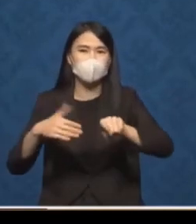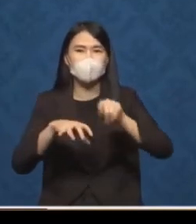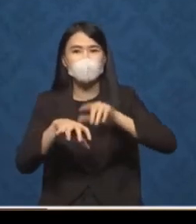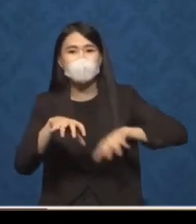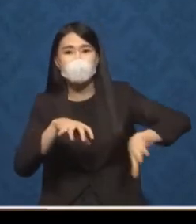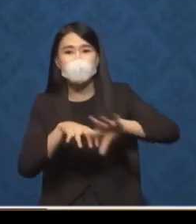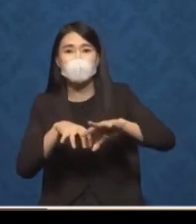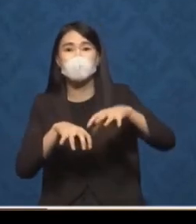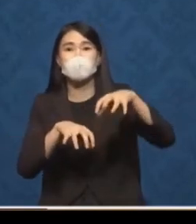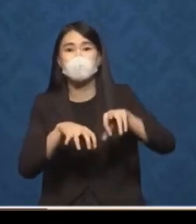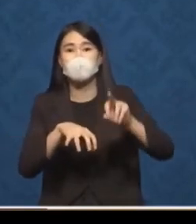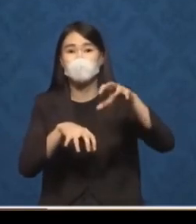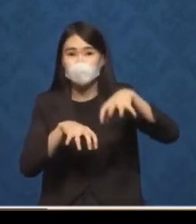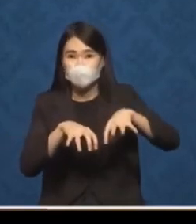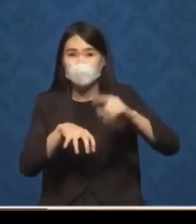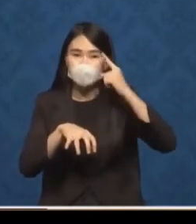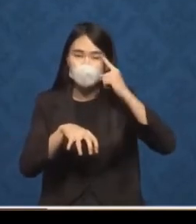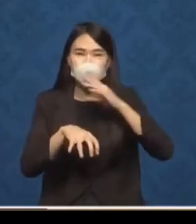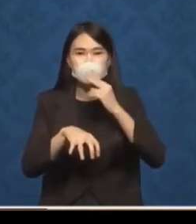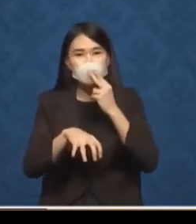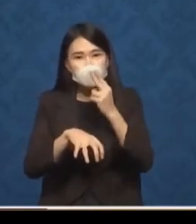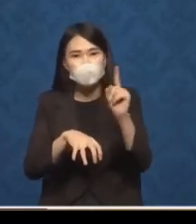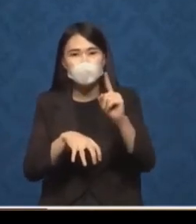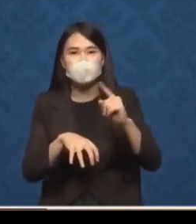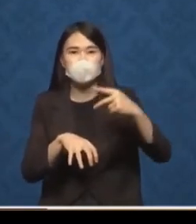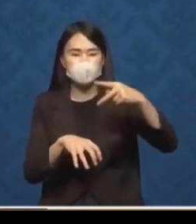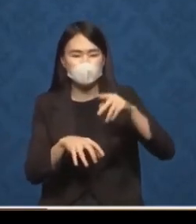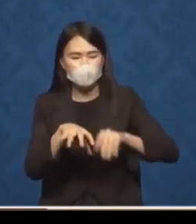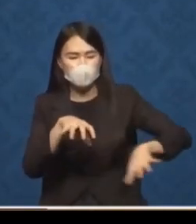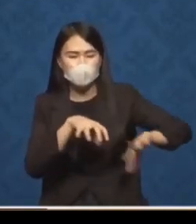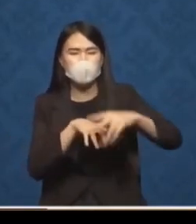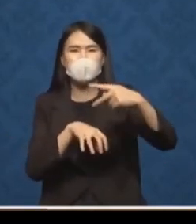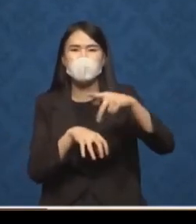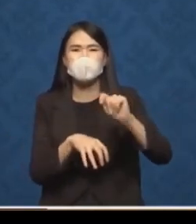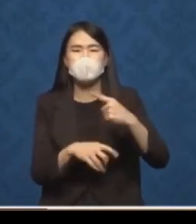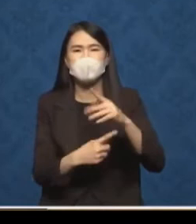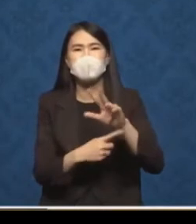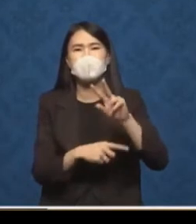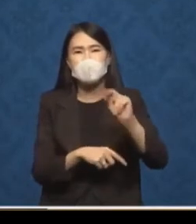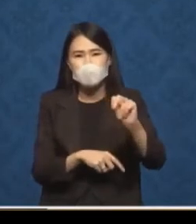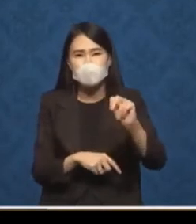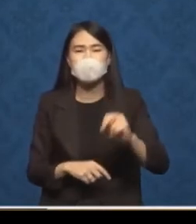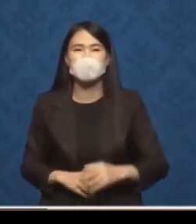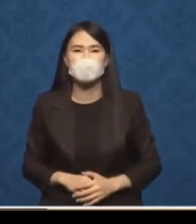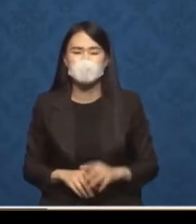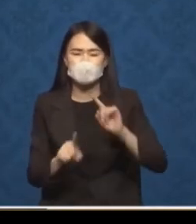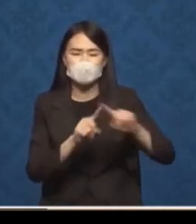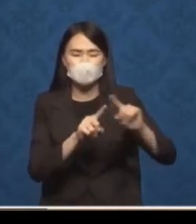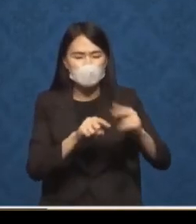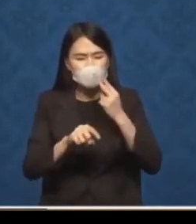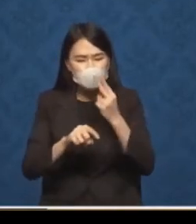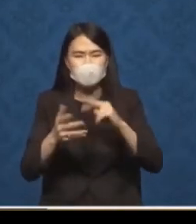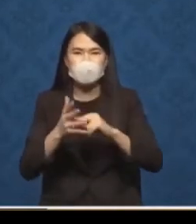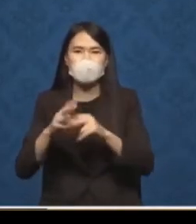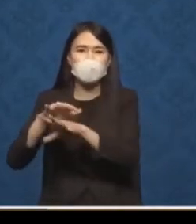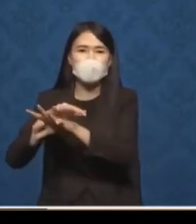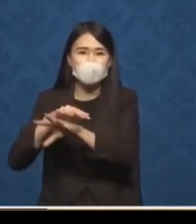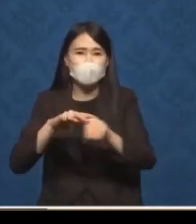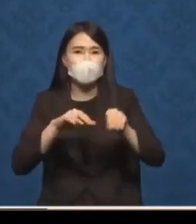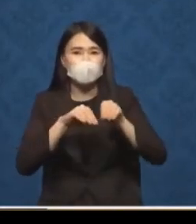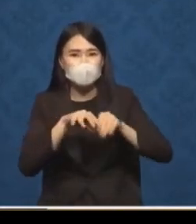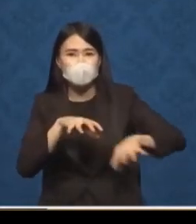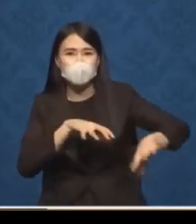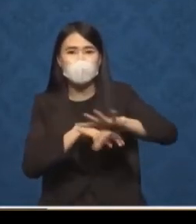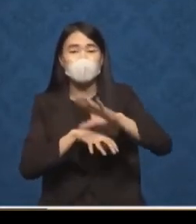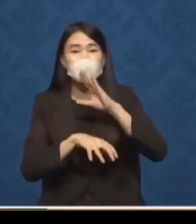ยไปหาแหล่งน้ำให้เกาะพะงันไปหาแหล่งน้ำต่างๆเพื่อส่งไปยังพื้นที่ที่มีความต้